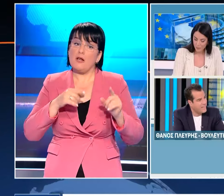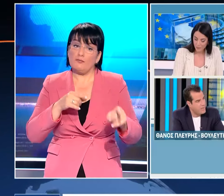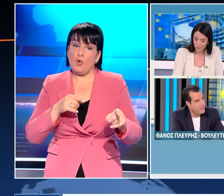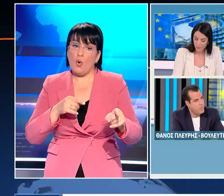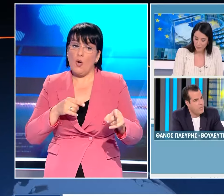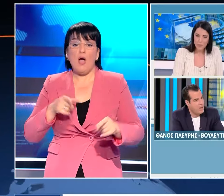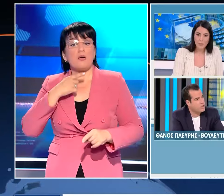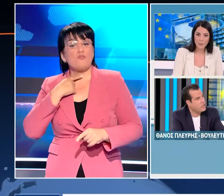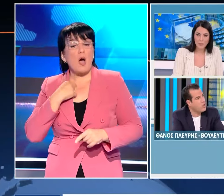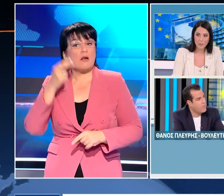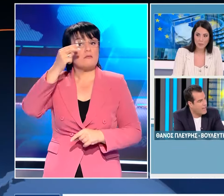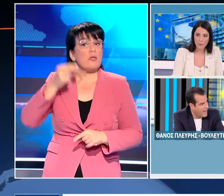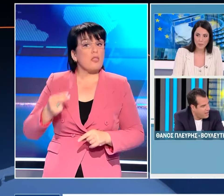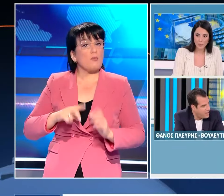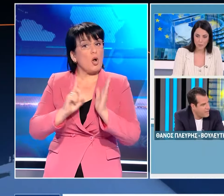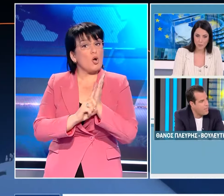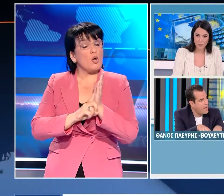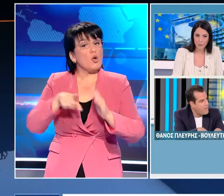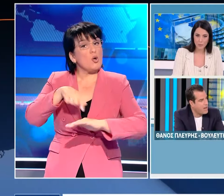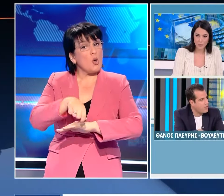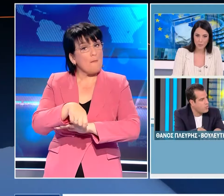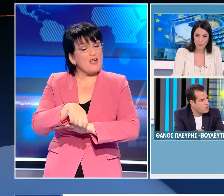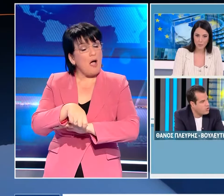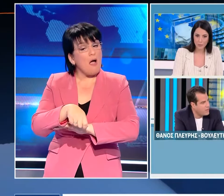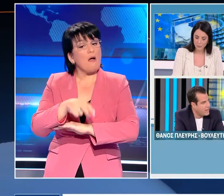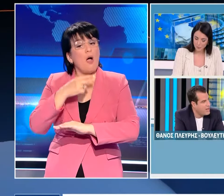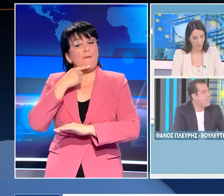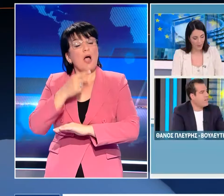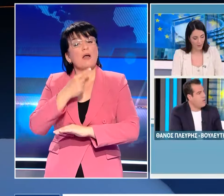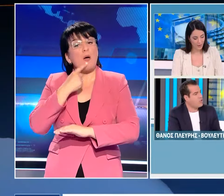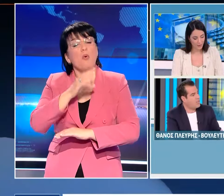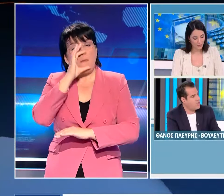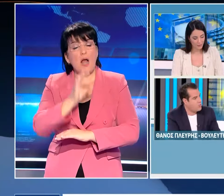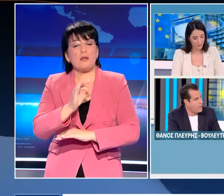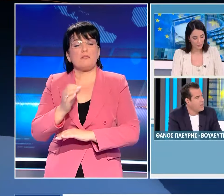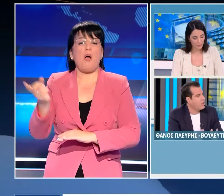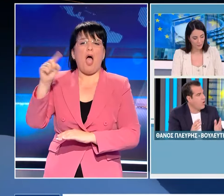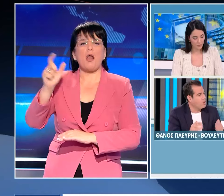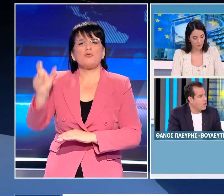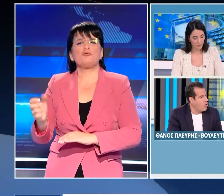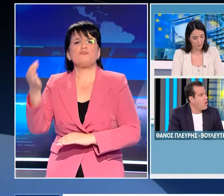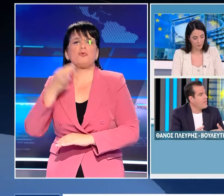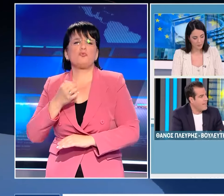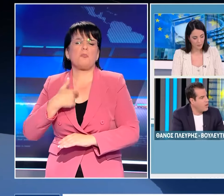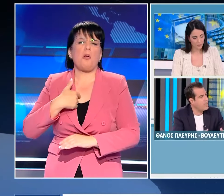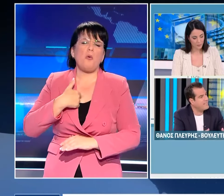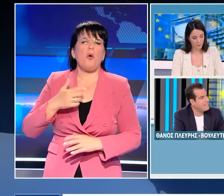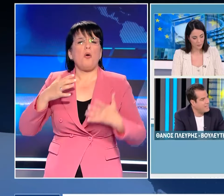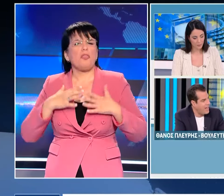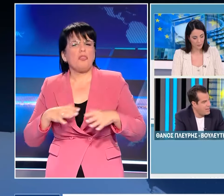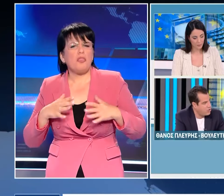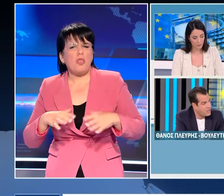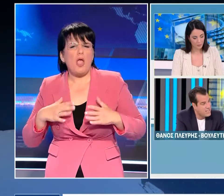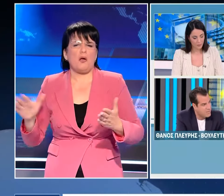αρέσει στα θέματα που μπλέκονται νομικά, να μιλάμε ακριβώς όπως είναι ορισμένα. Και να έρθει ο άλλος και να σου πει ότι εγώ θέλω να